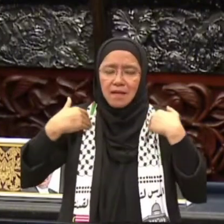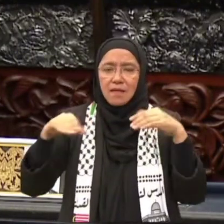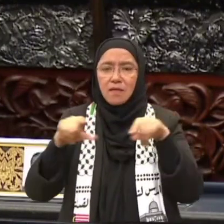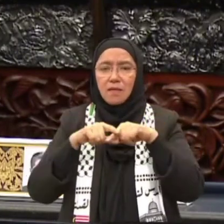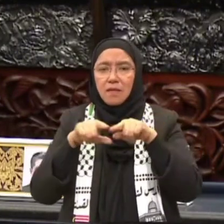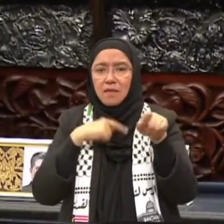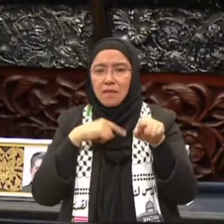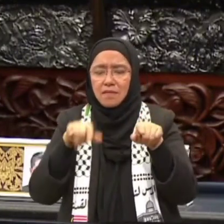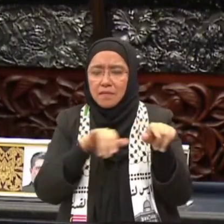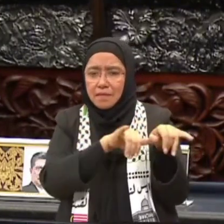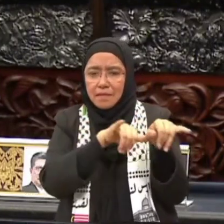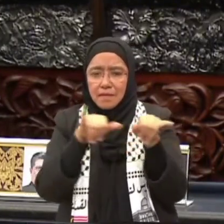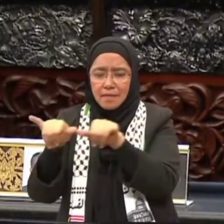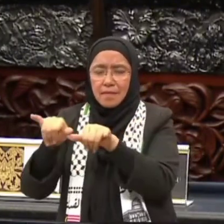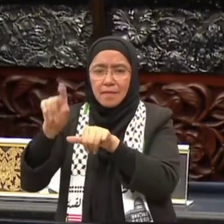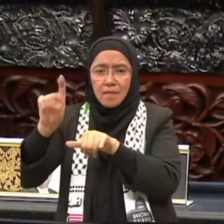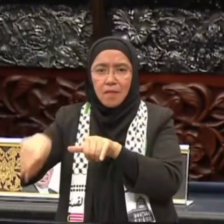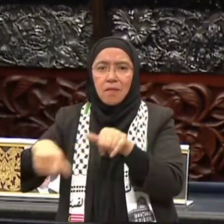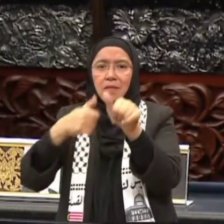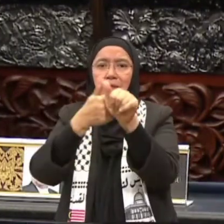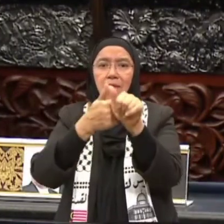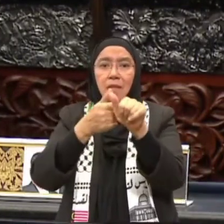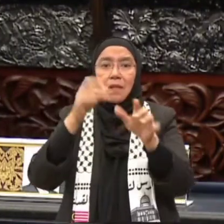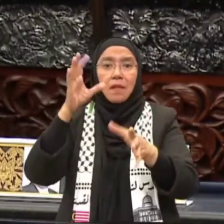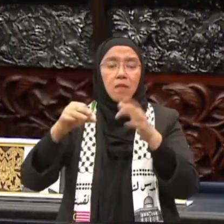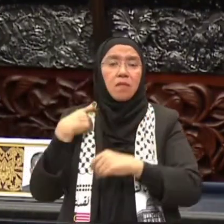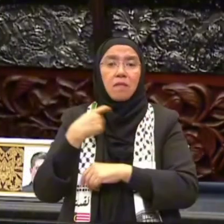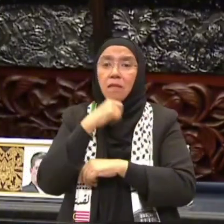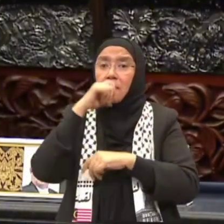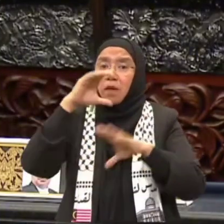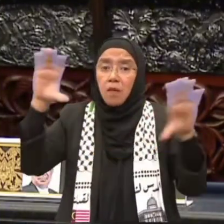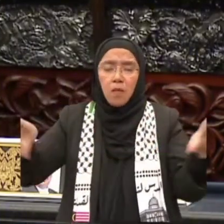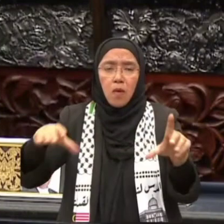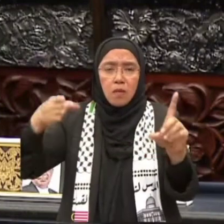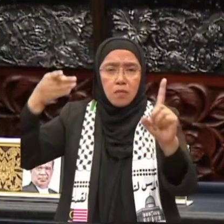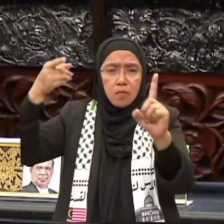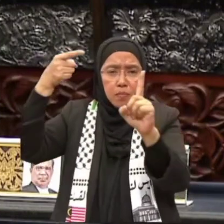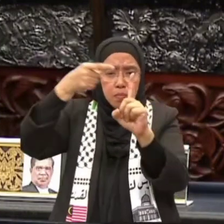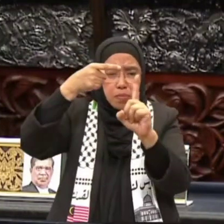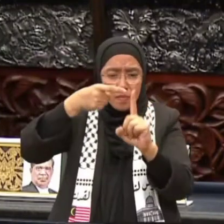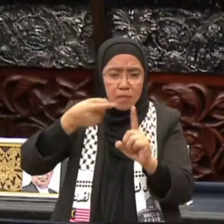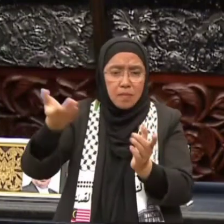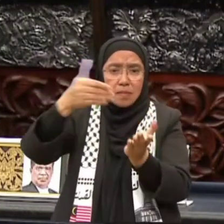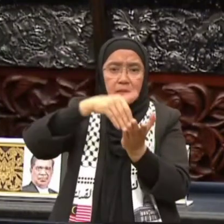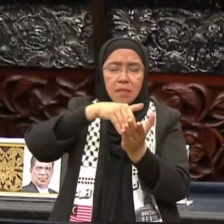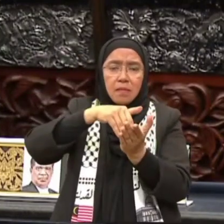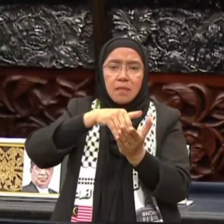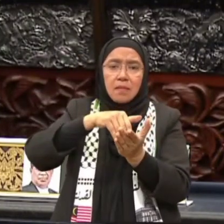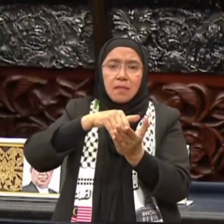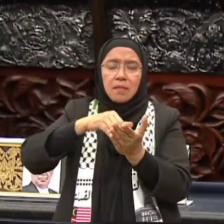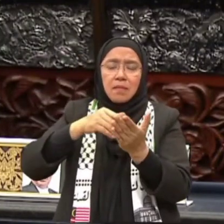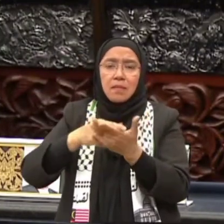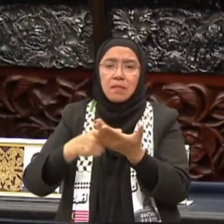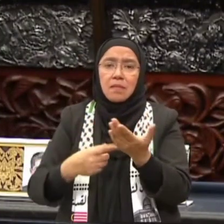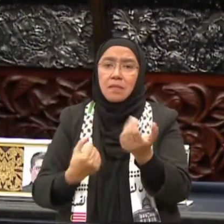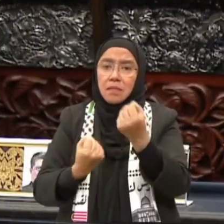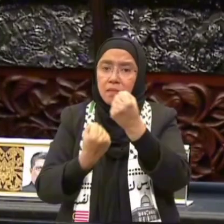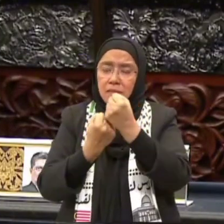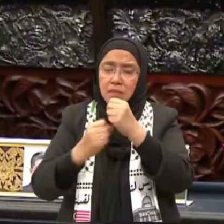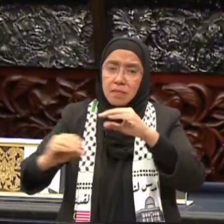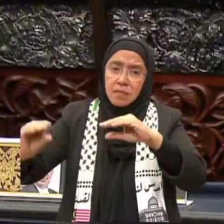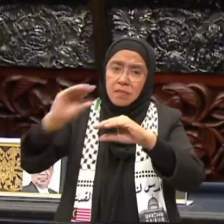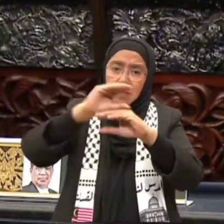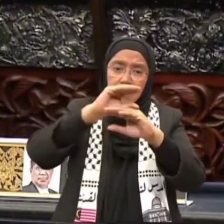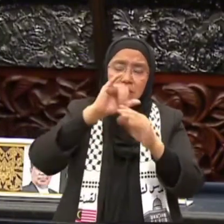dalam band ini saja. Kalau kita tak buat penyasaran semula subsidi, maka bukan saja pentadbiran ini, pentadbiran yang